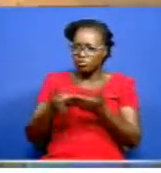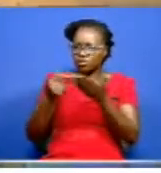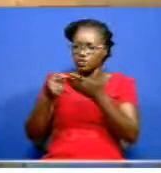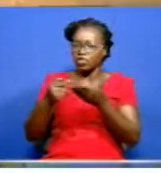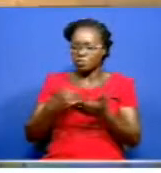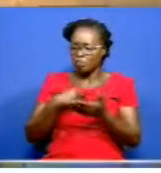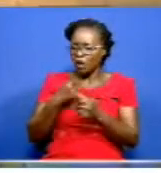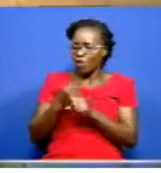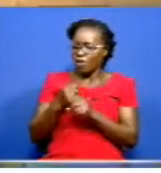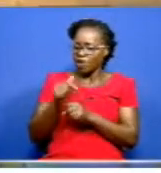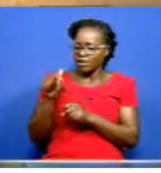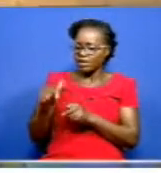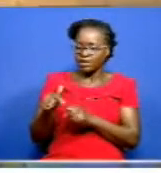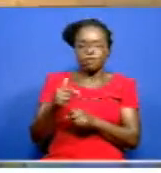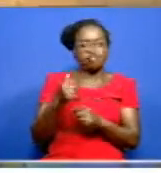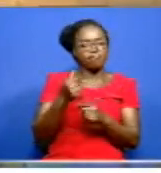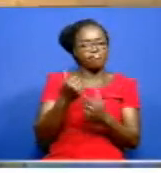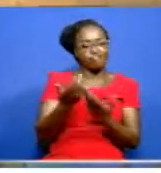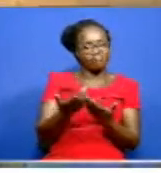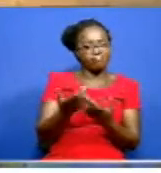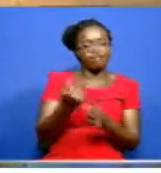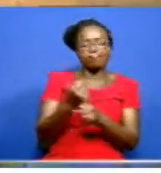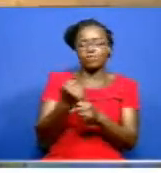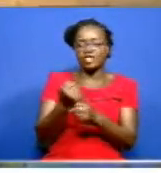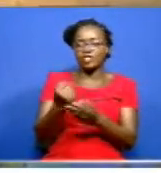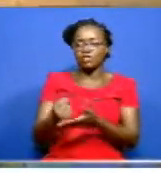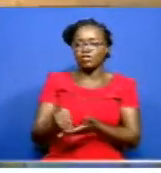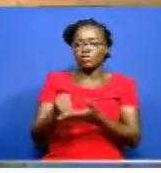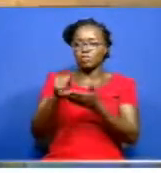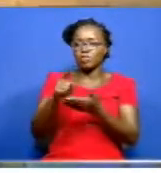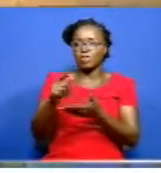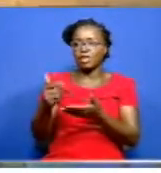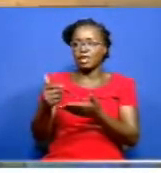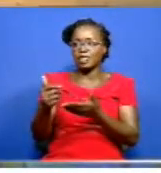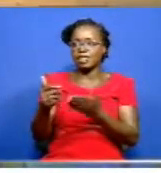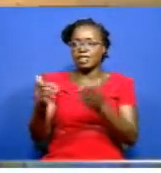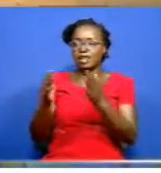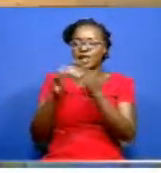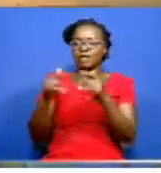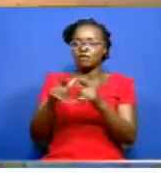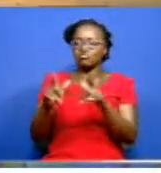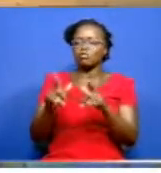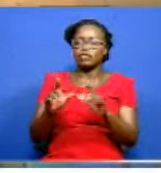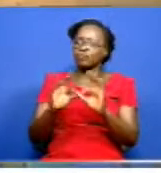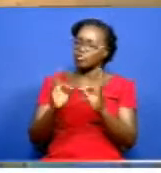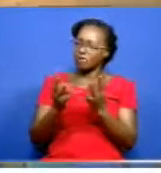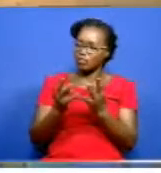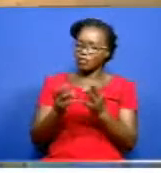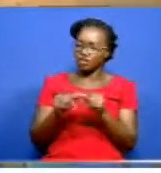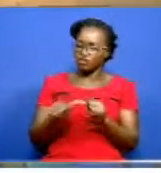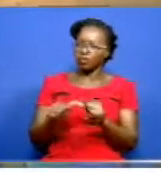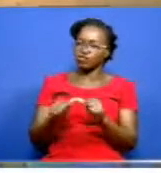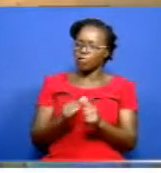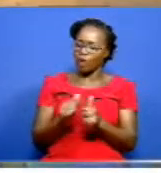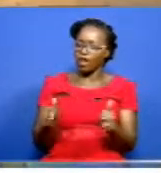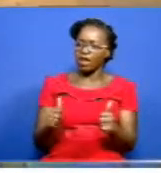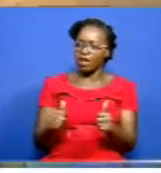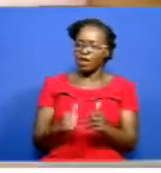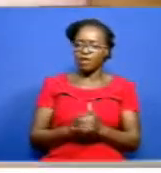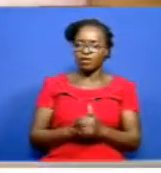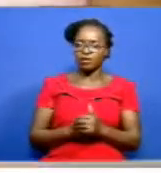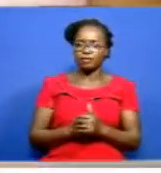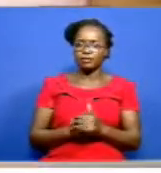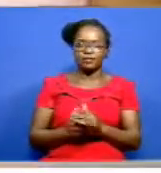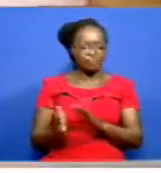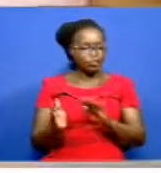nafanyanga hivi, mimi nafanyanga hivi. Msaidiane na nyumba yenu iendelee ikue mzuri. Kando na